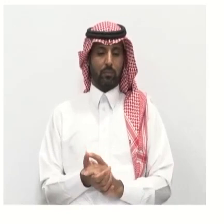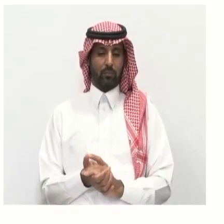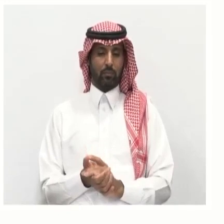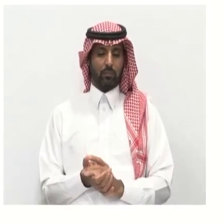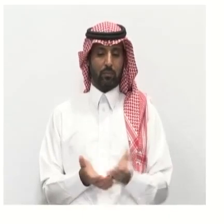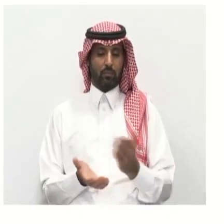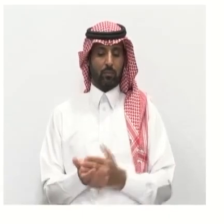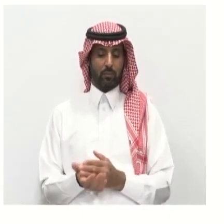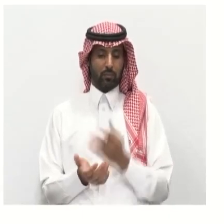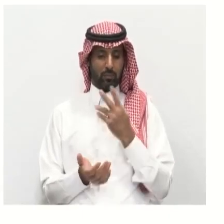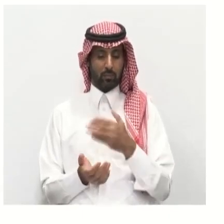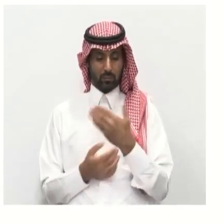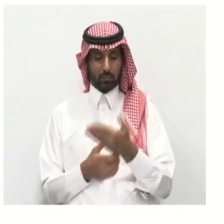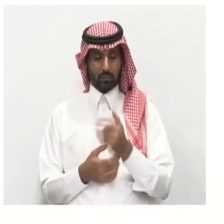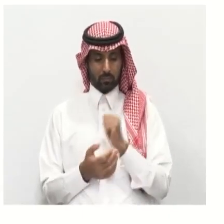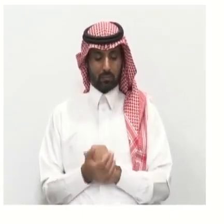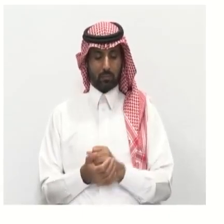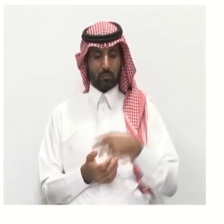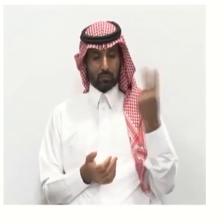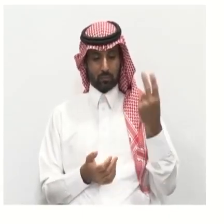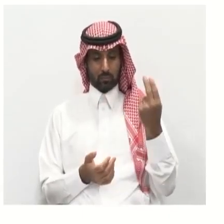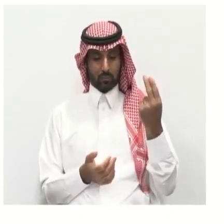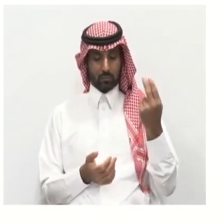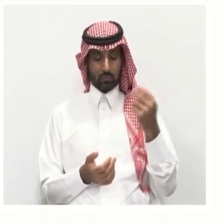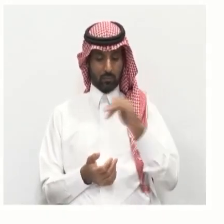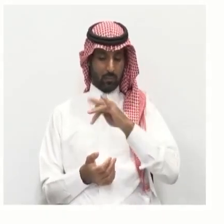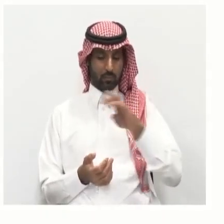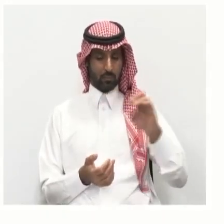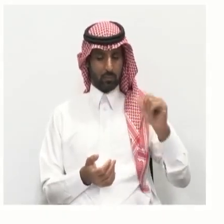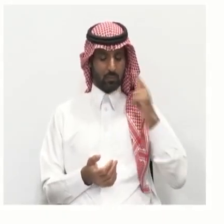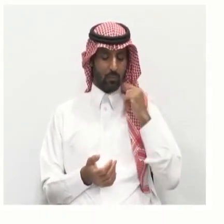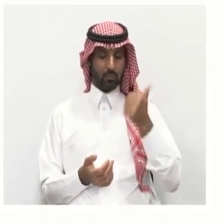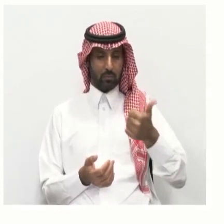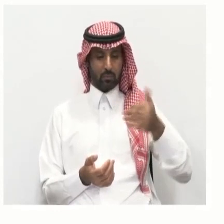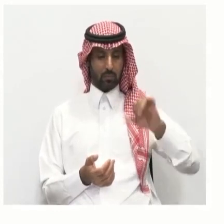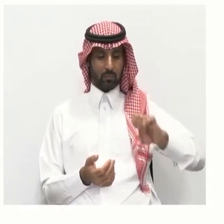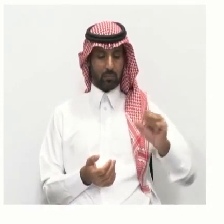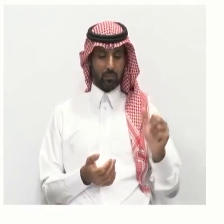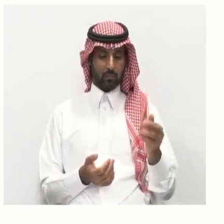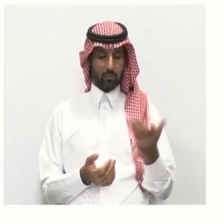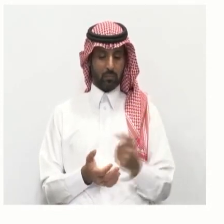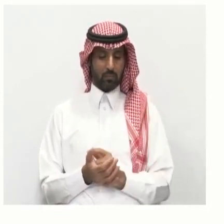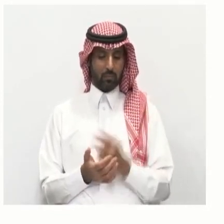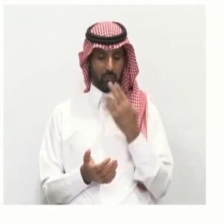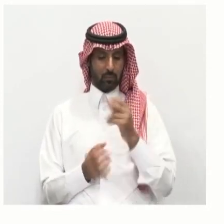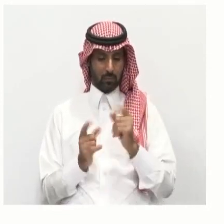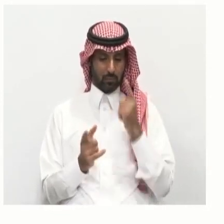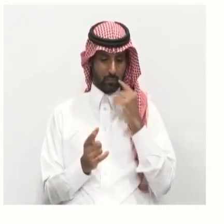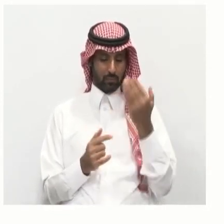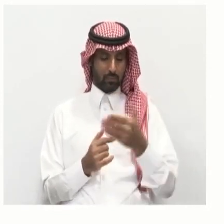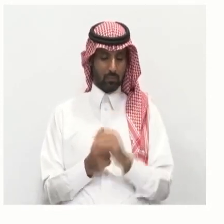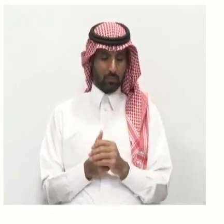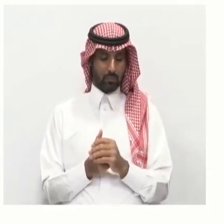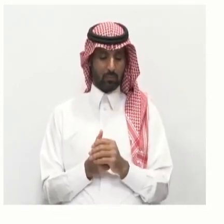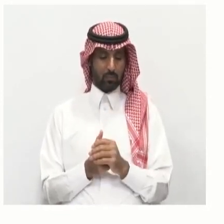التفاعل كذلك المعادله الايونيه المعادله الايونيه كيف اقدر اعملها واضح وصحيحه